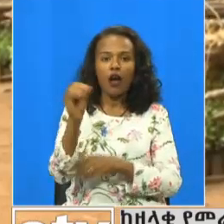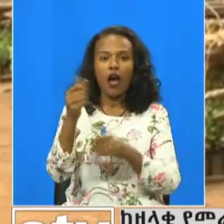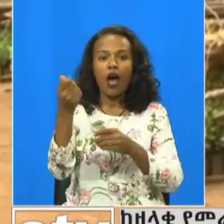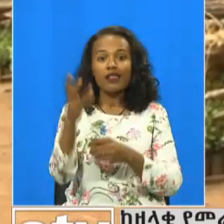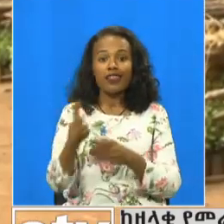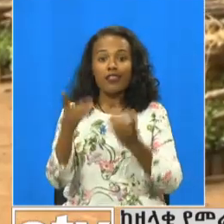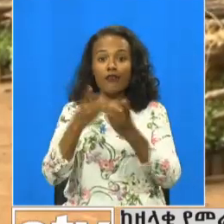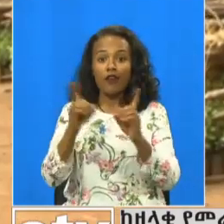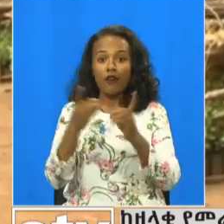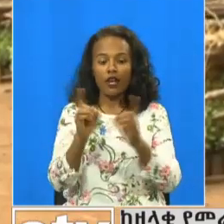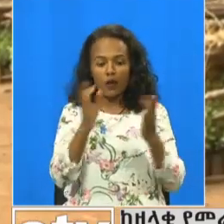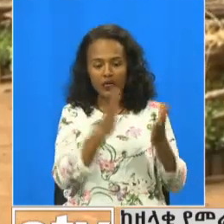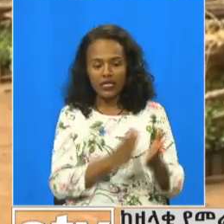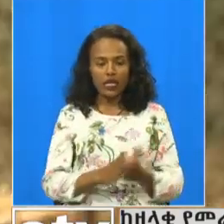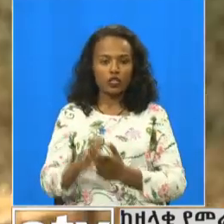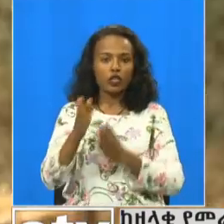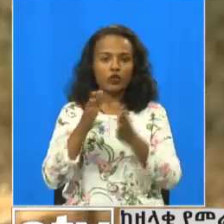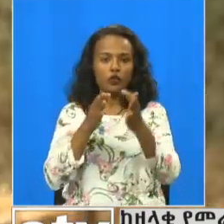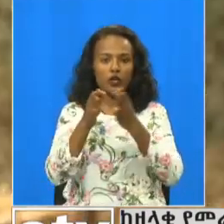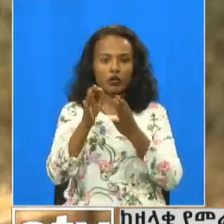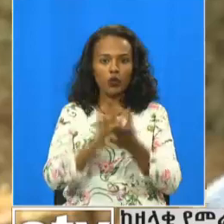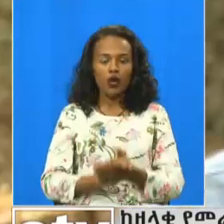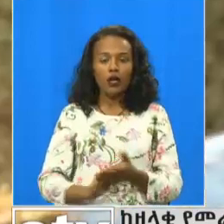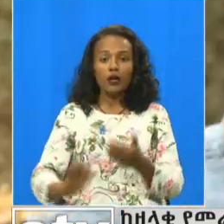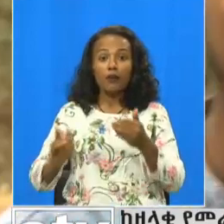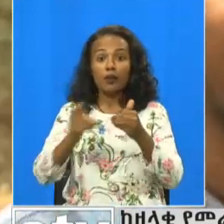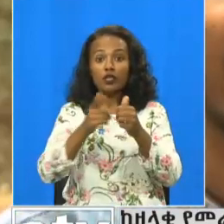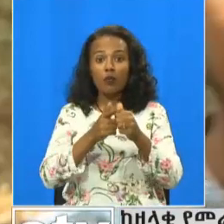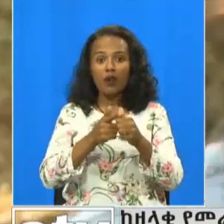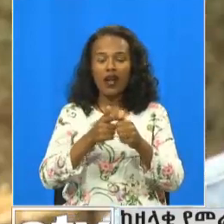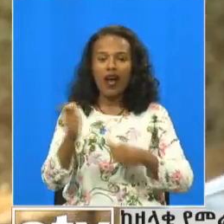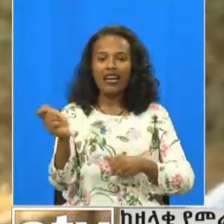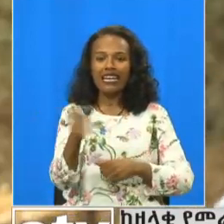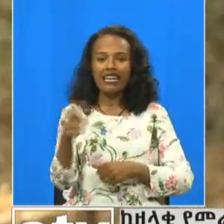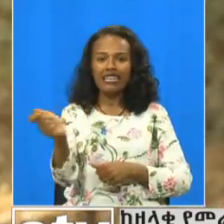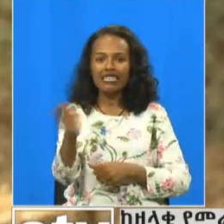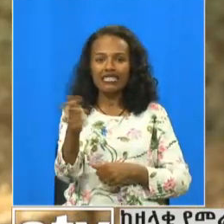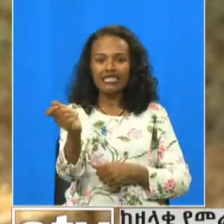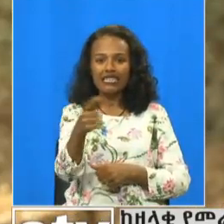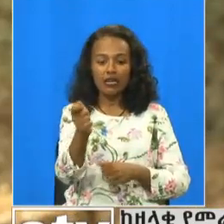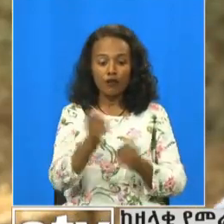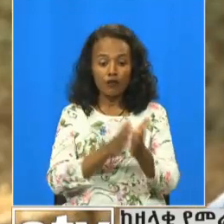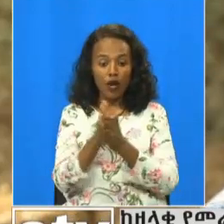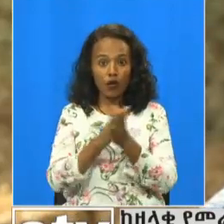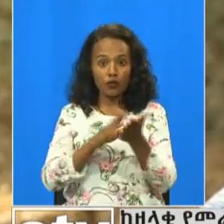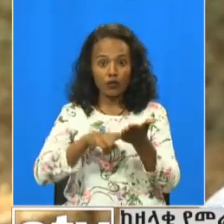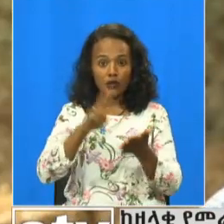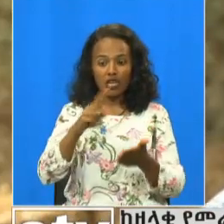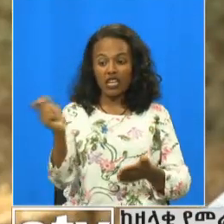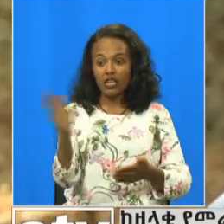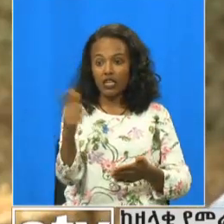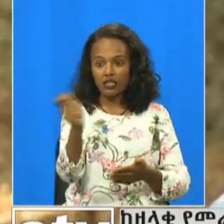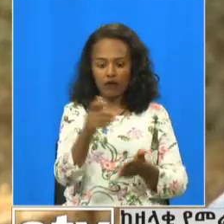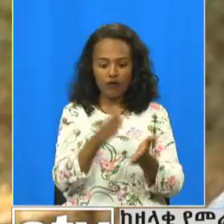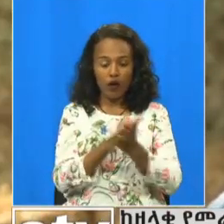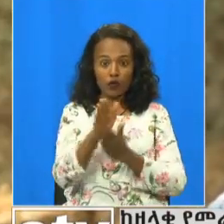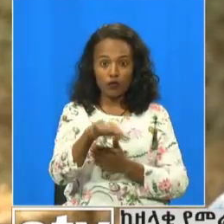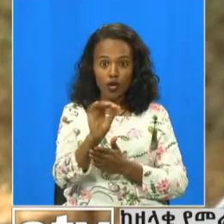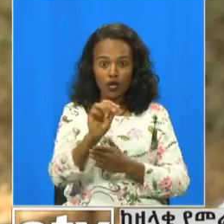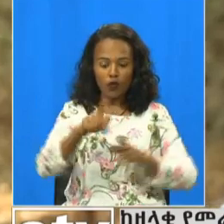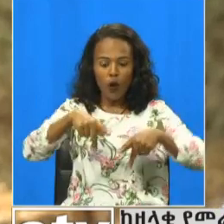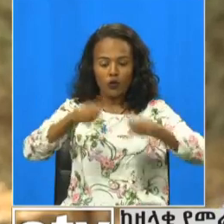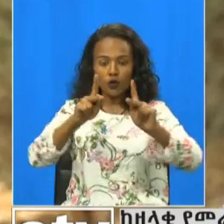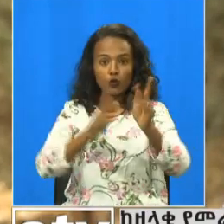ፍራፍሬ ችግኞች መዘጋጀታቸውን ገልጸዋል። መጀመሪያ ከዘር ፍላጎት ነው የተነሳ ነው። የዘር ፍላጎቱን ያገኘው የአርሶ